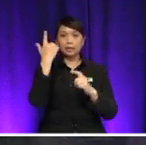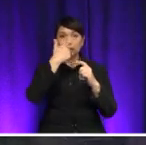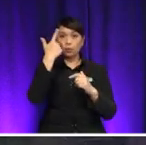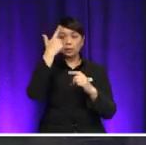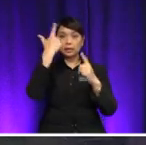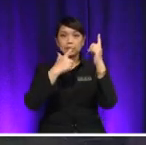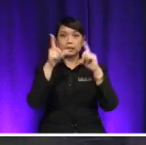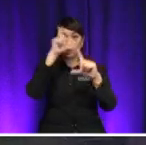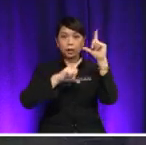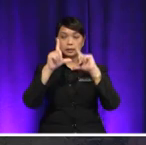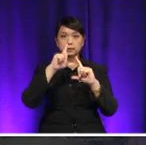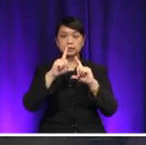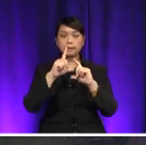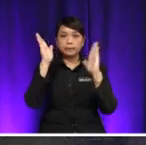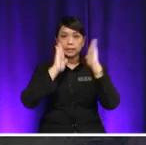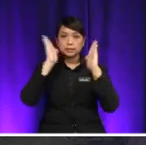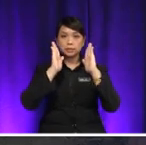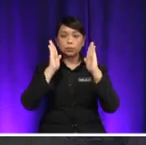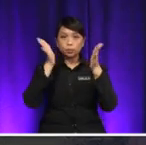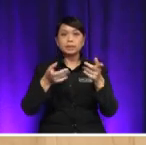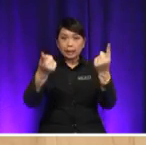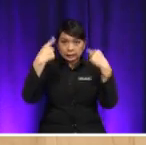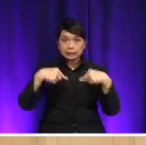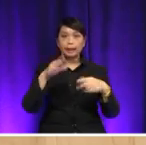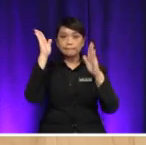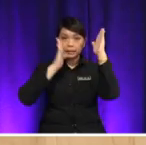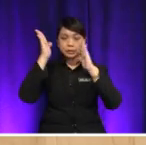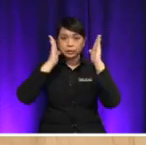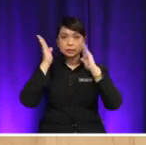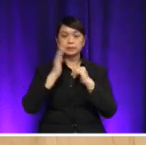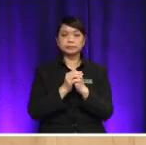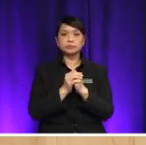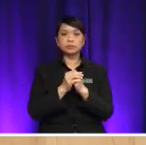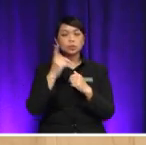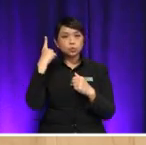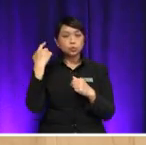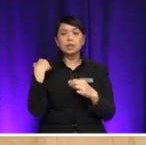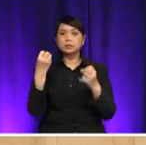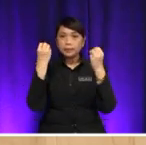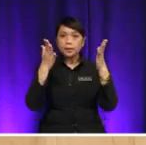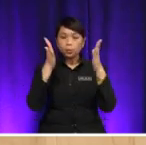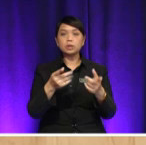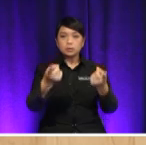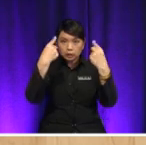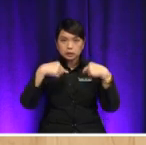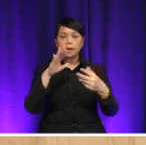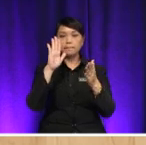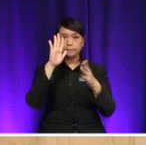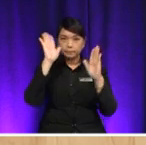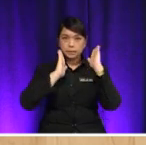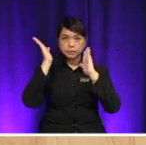berbagi data untuk tahun 2019 dimana ad17 kepulauan dua juta pelacur yang datang ke Malaysia tapi